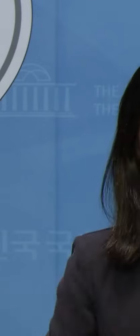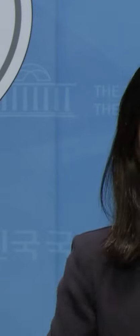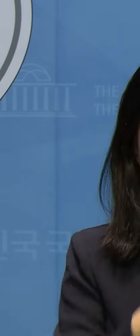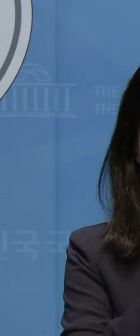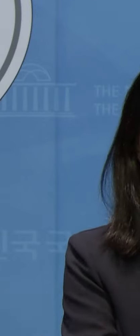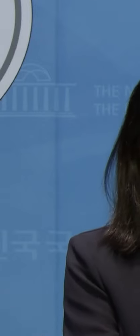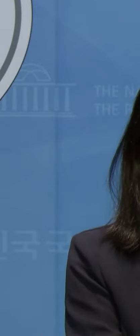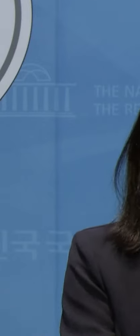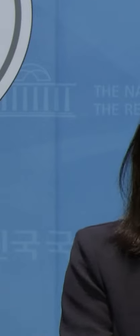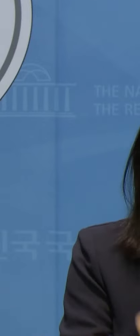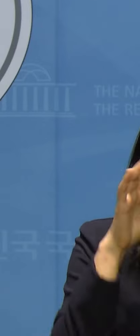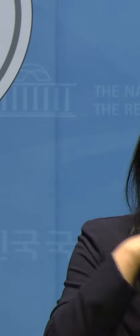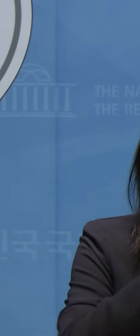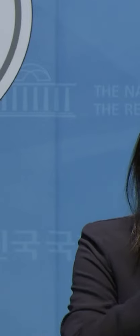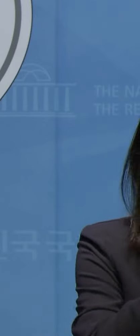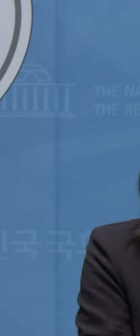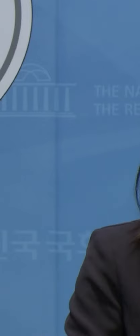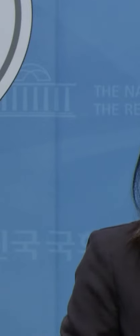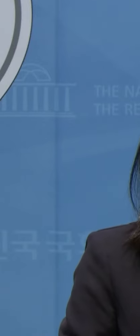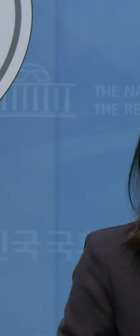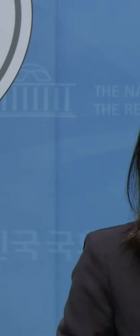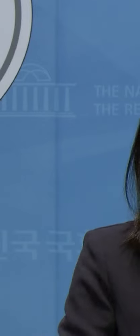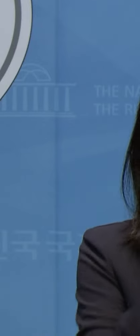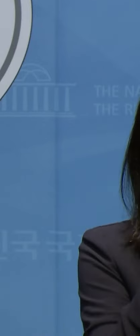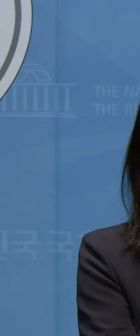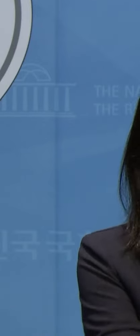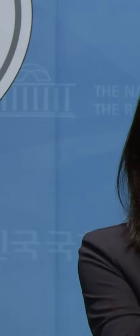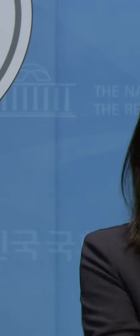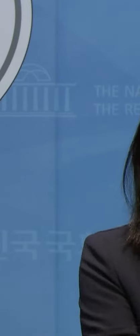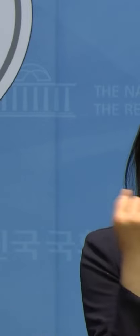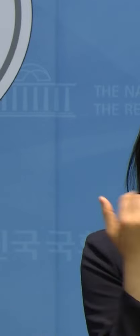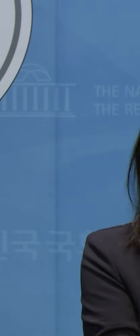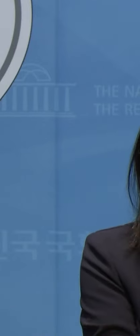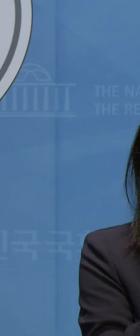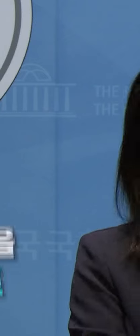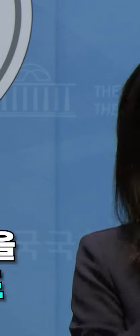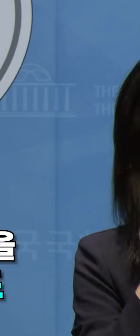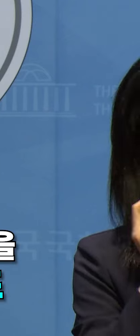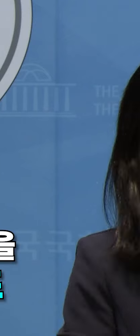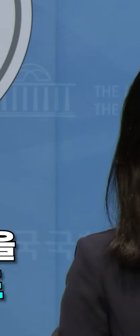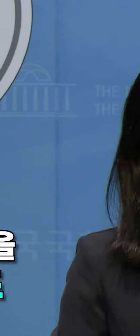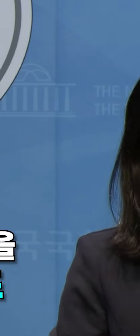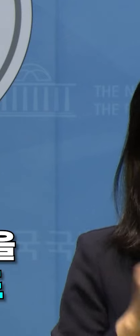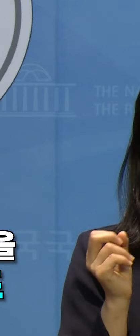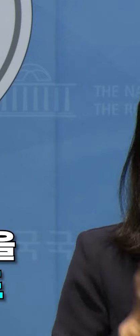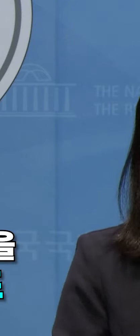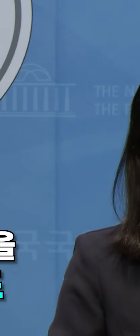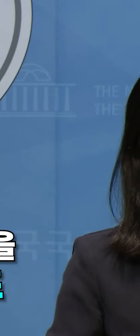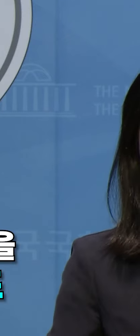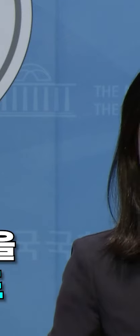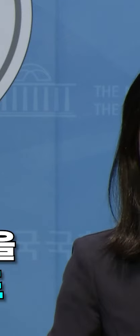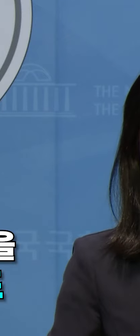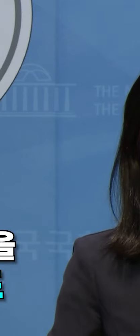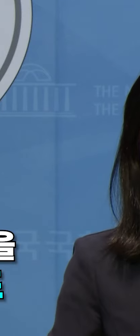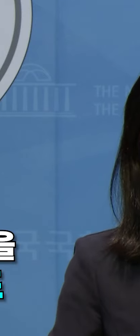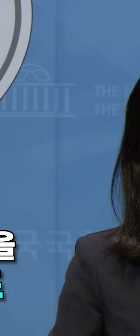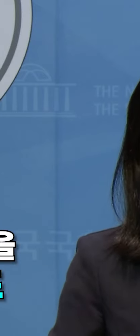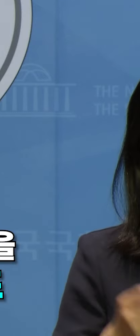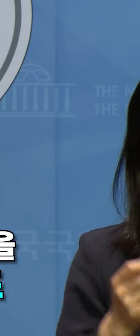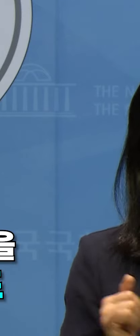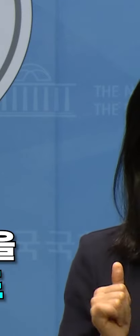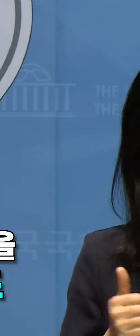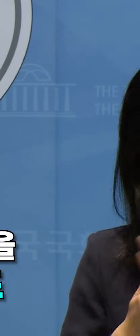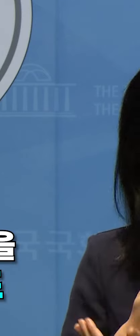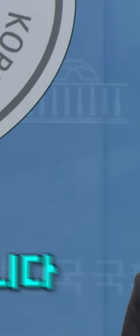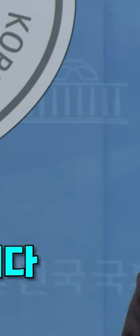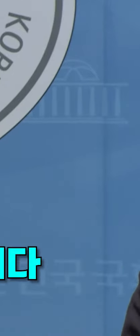민주당이 청문회를 강행하는 이유가 자신들의 혐의를 가리기 위한 것인지 아니면 수족처럼 부리던 이들을 보호하기 위한